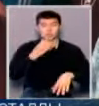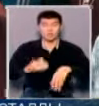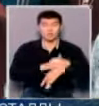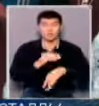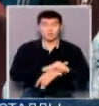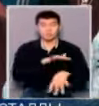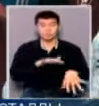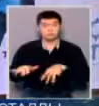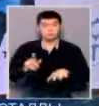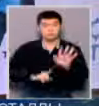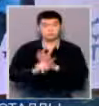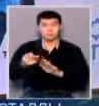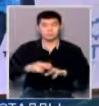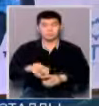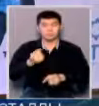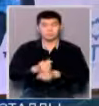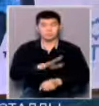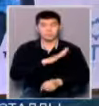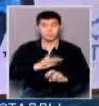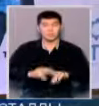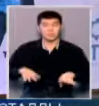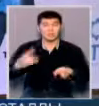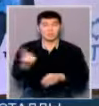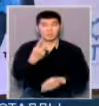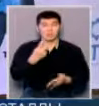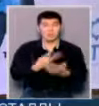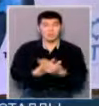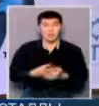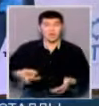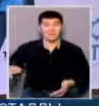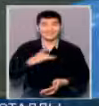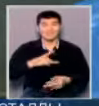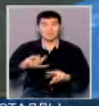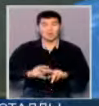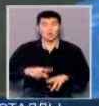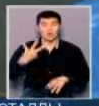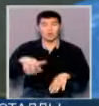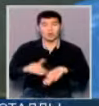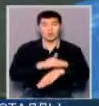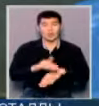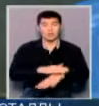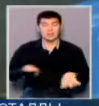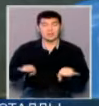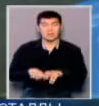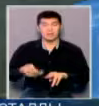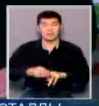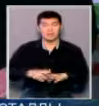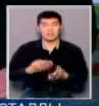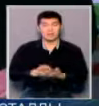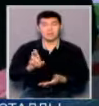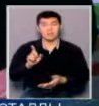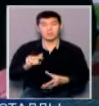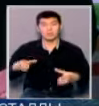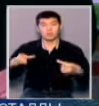ететін іс-шаралардан қалыс қалған емес. Соның бір көрінісі республикалық 30 игі іс акциясы аясында Бейбарыс